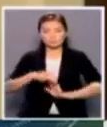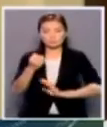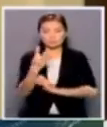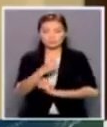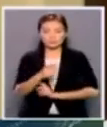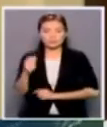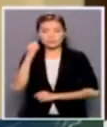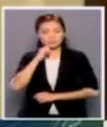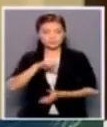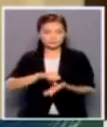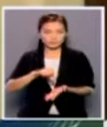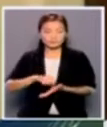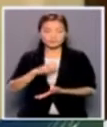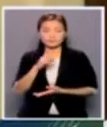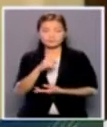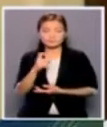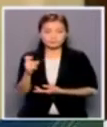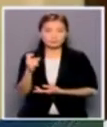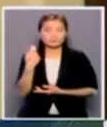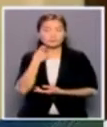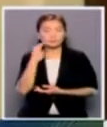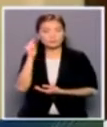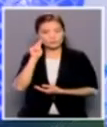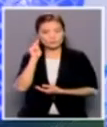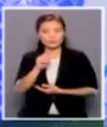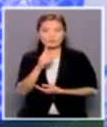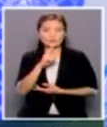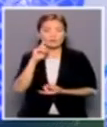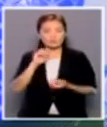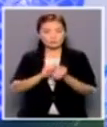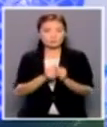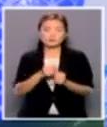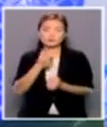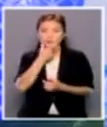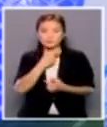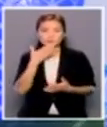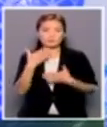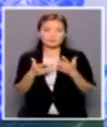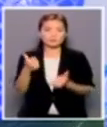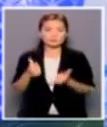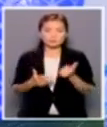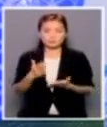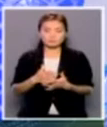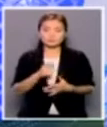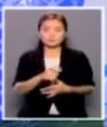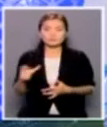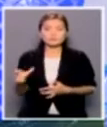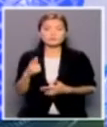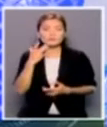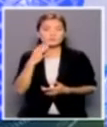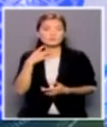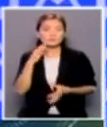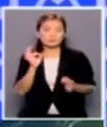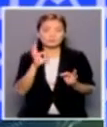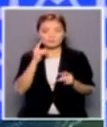14 қари қатысты. Арабша тіл сындырып жүргендер Құран кәрім аяттарын жатқа жаңылмай мәнерлеп оқудан сыналды. Әділ қазылар шәкірттердің